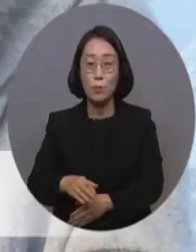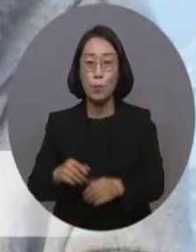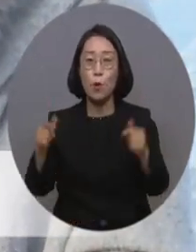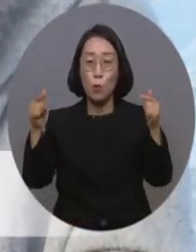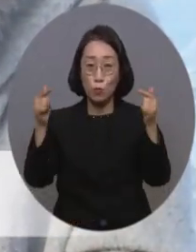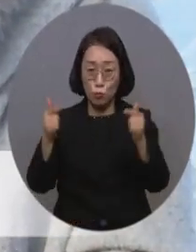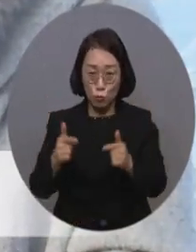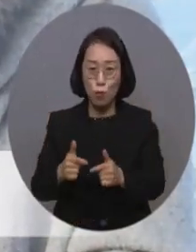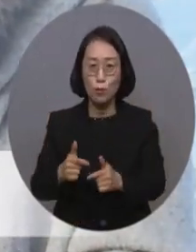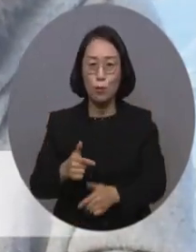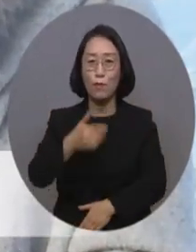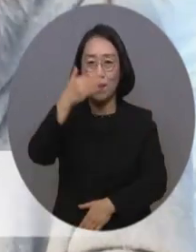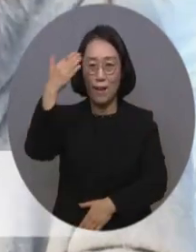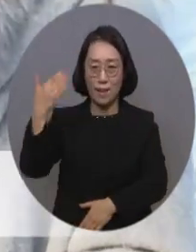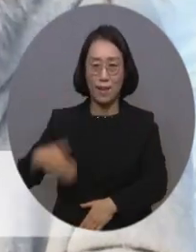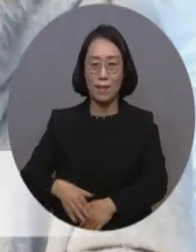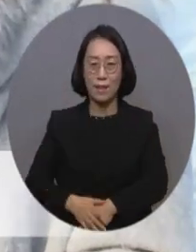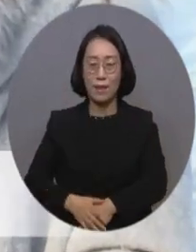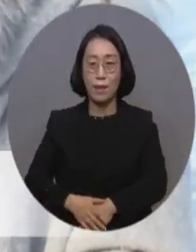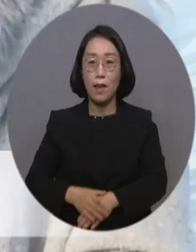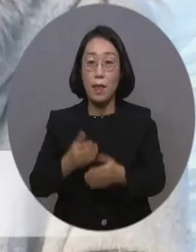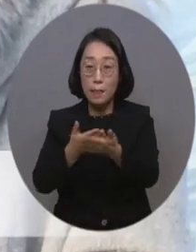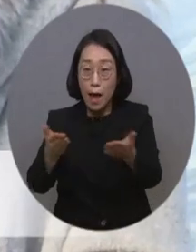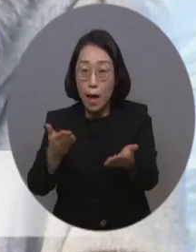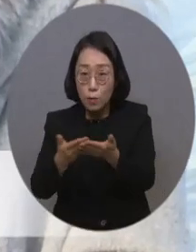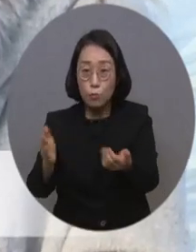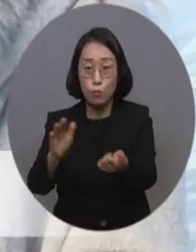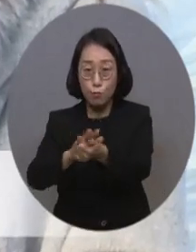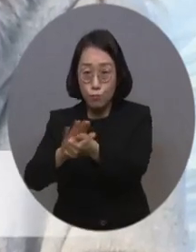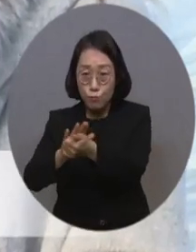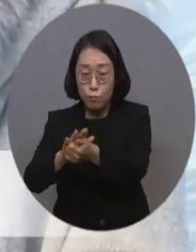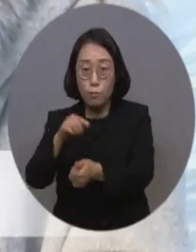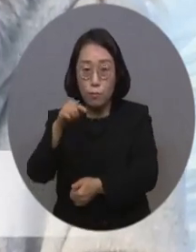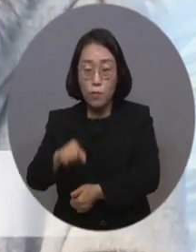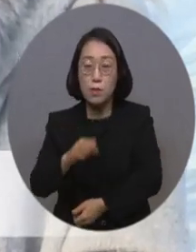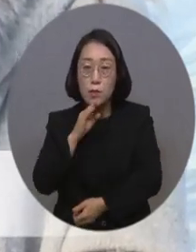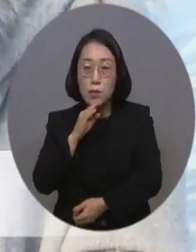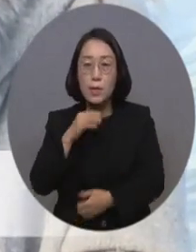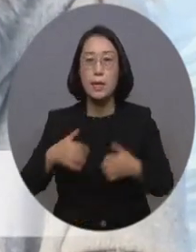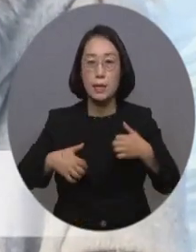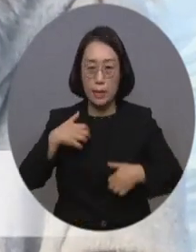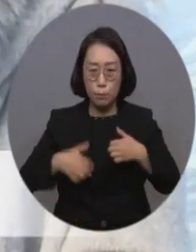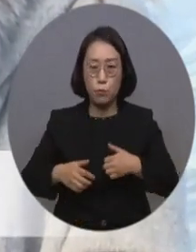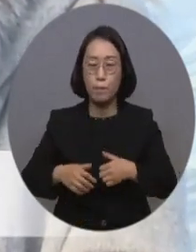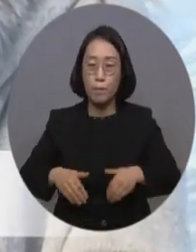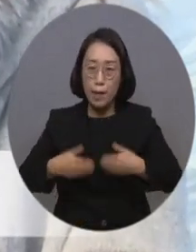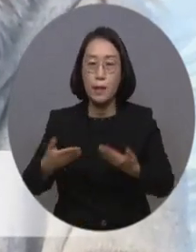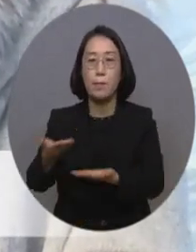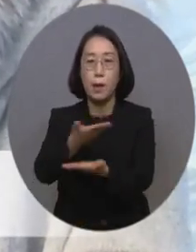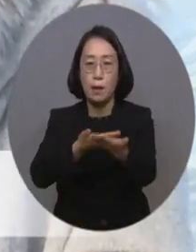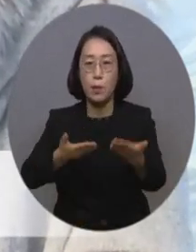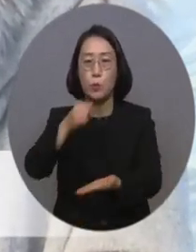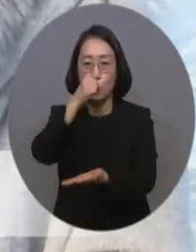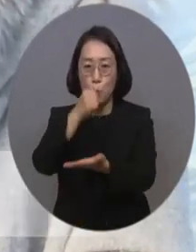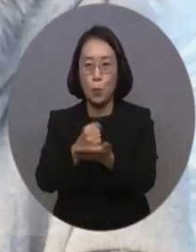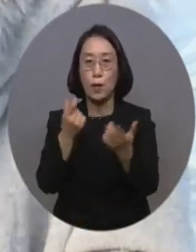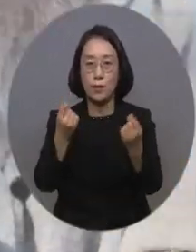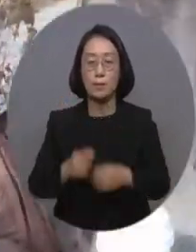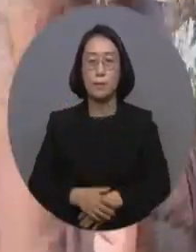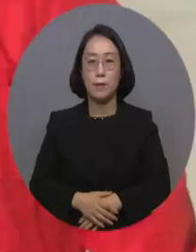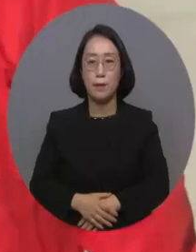극복되는 해였던 것 같고요. 나눔을 통해 가지고 서로 기쁨이나 따뜻함을 같이 나눴으면 좋을 것